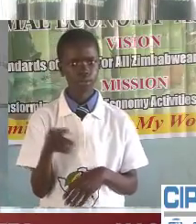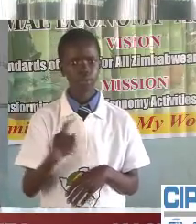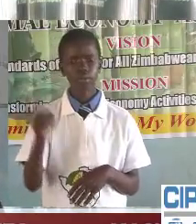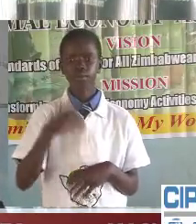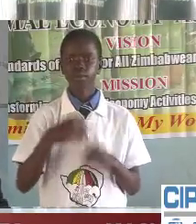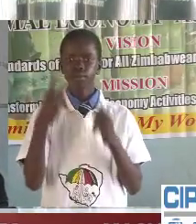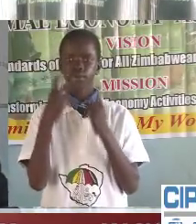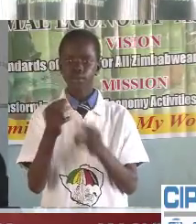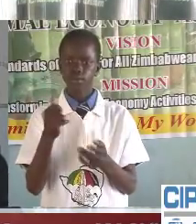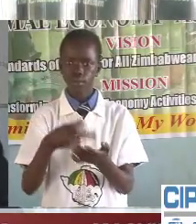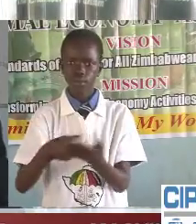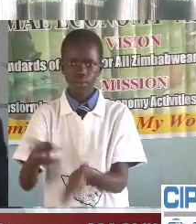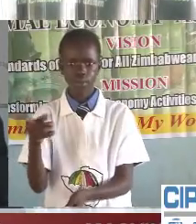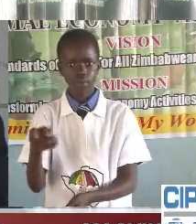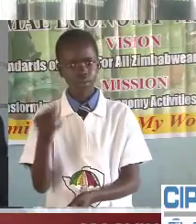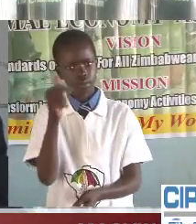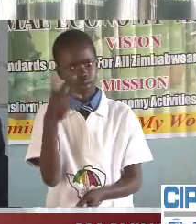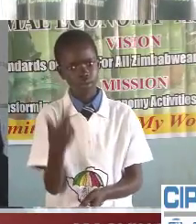mutero uri kubhadhariswa vanhu